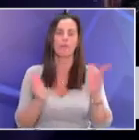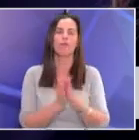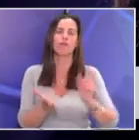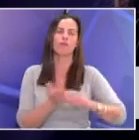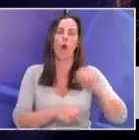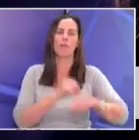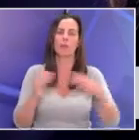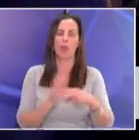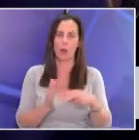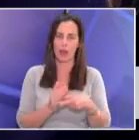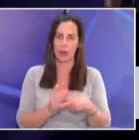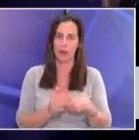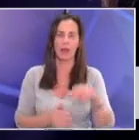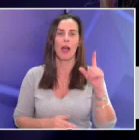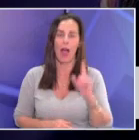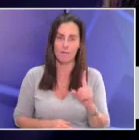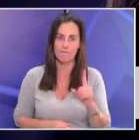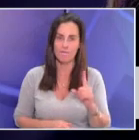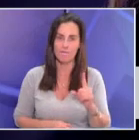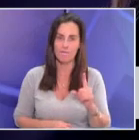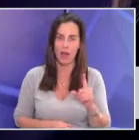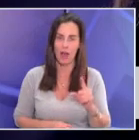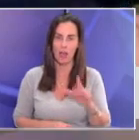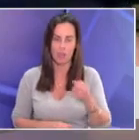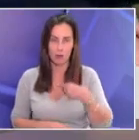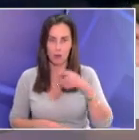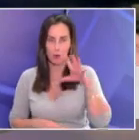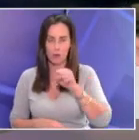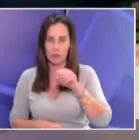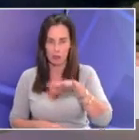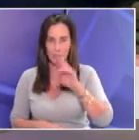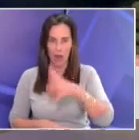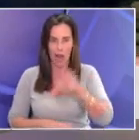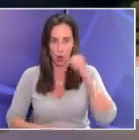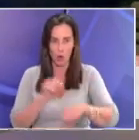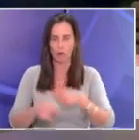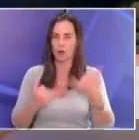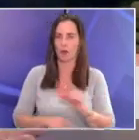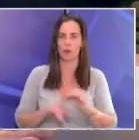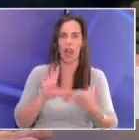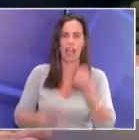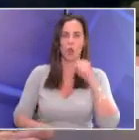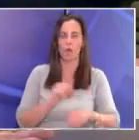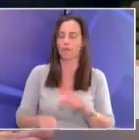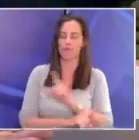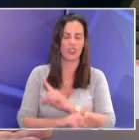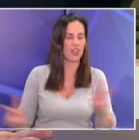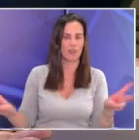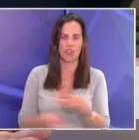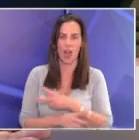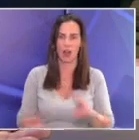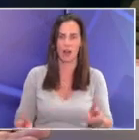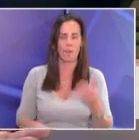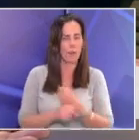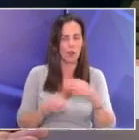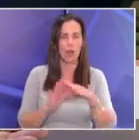מההורים שלי אופניים חשמליים. ואם פתח תופס ילד, הוא יכול להחרים לו את האופניים? נכון לכרגע לא. הוא לא יכול. נכון לכרגע לא. מה בעיה לחוק כזה?